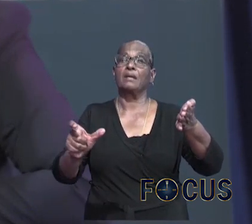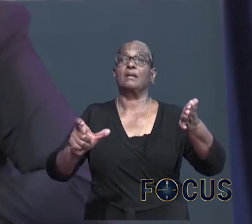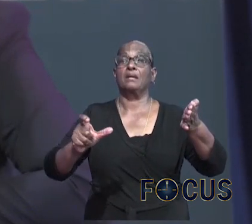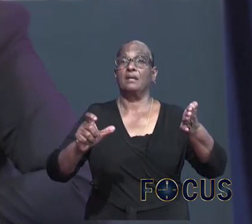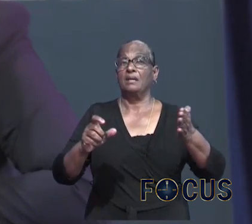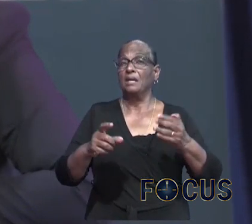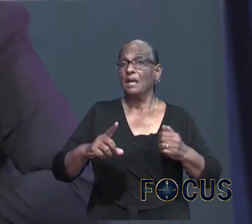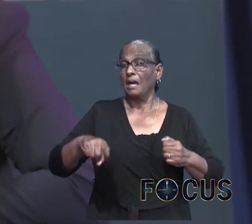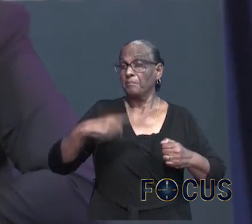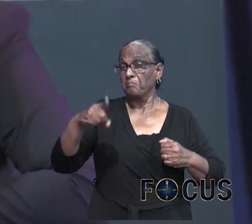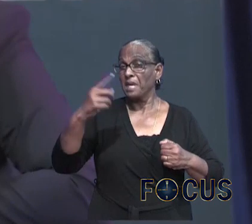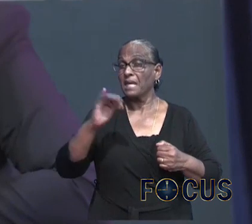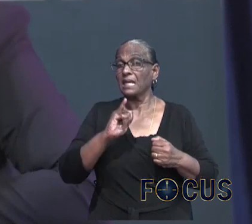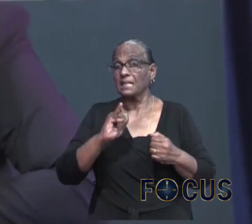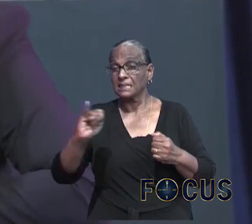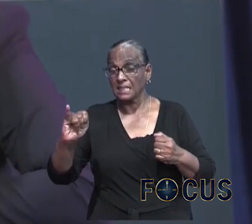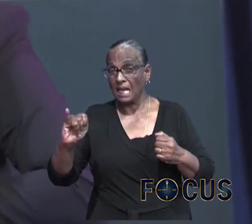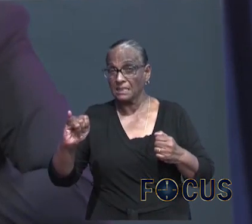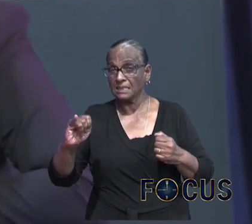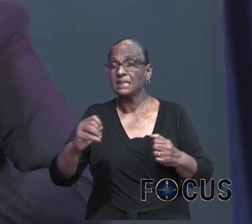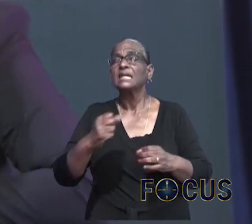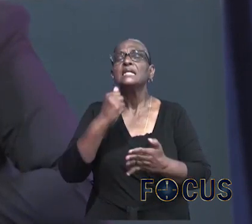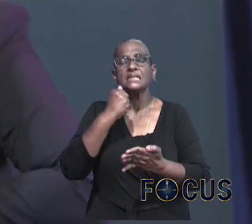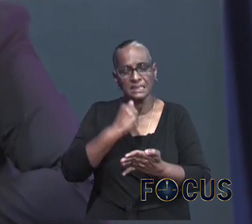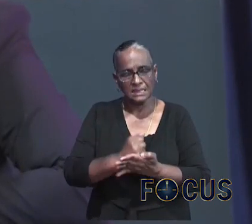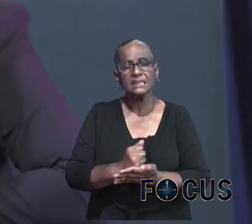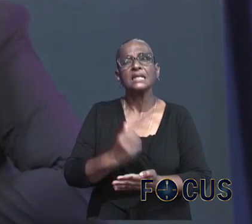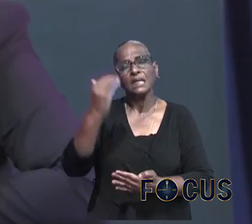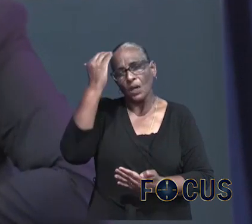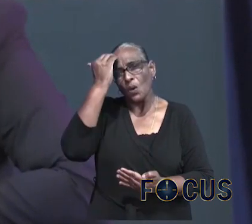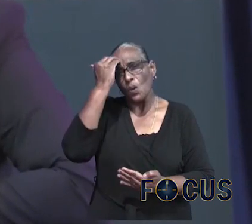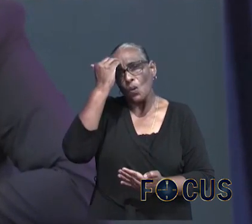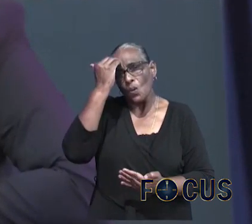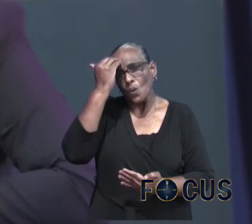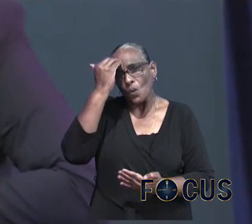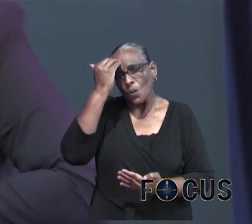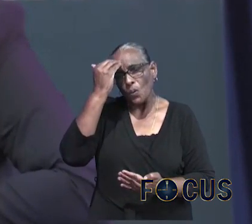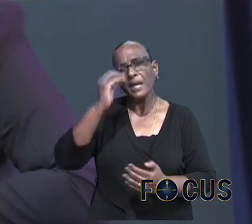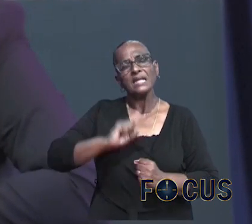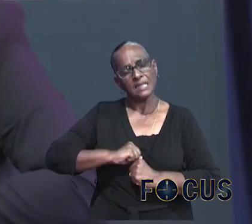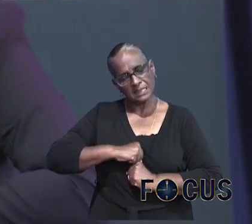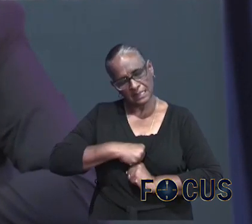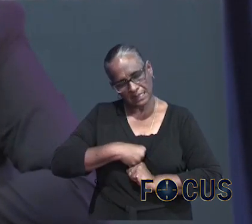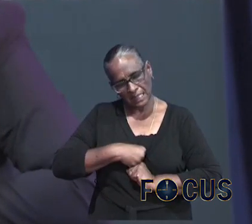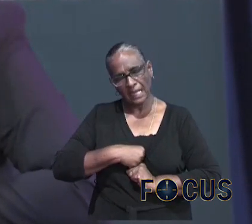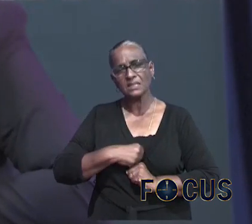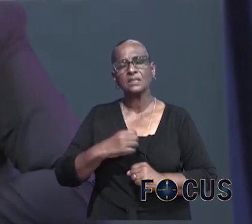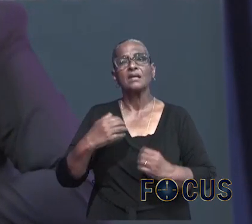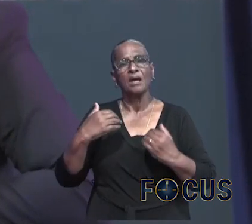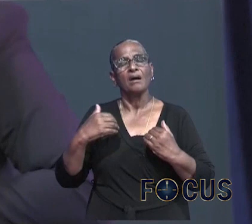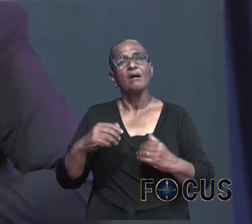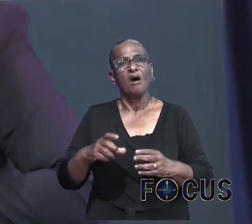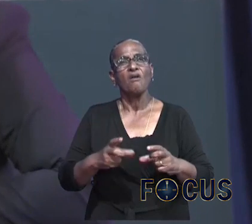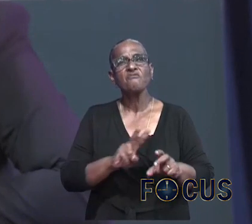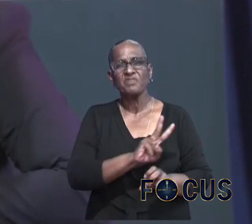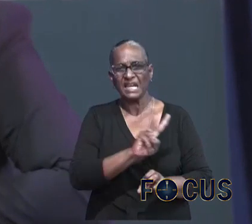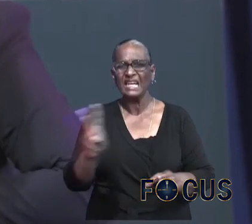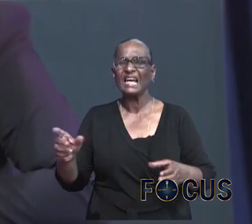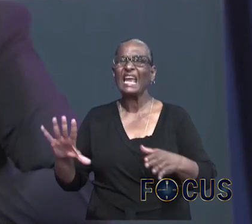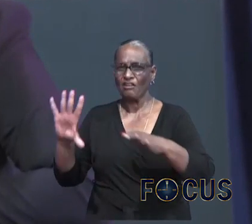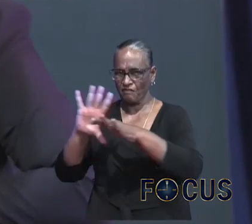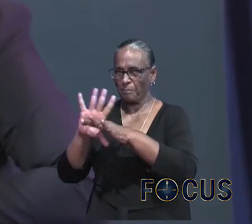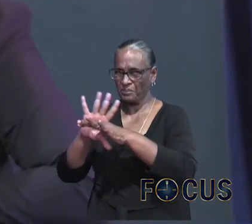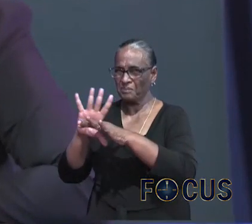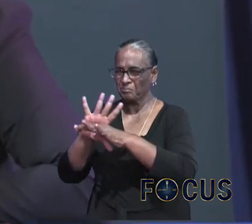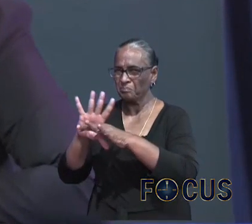de meeste instanties daar zeker rekening mee hebben gehouden. De psychologen, de Vereniging van Psychologen in Suriname,